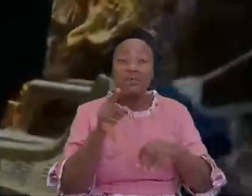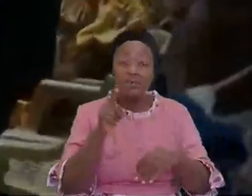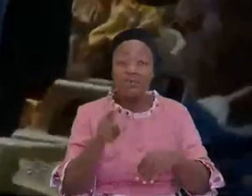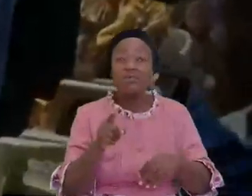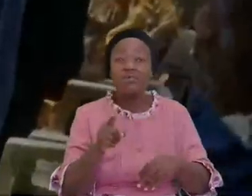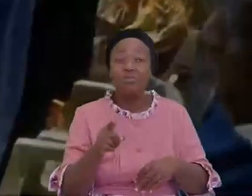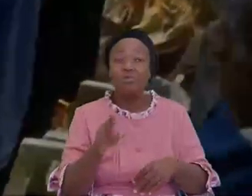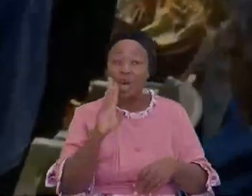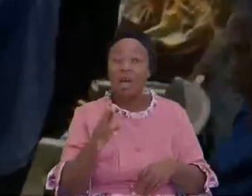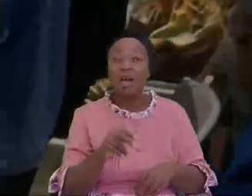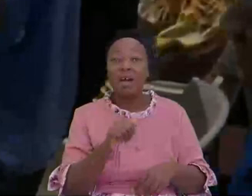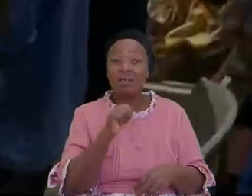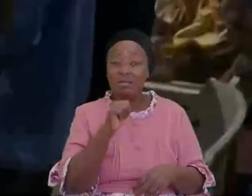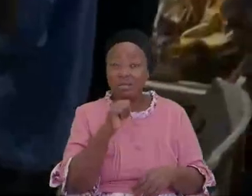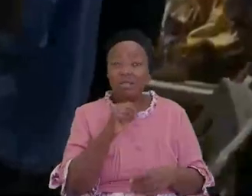si on peut t'arrêter,